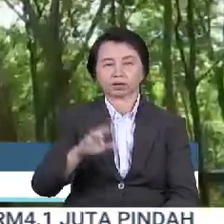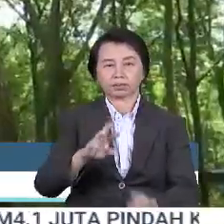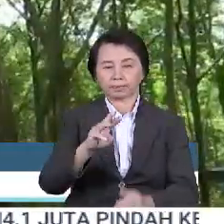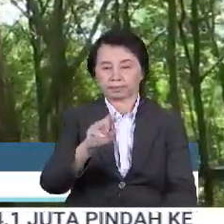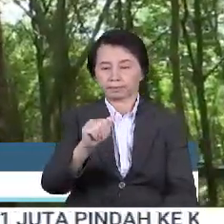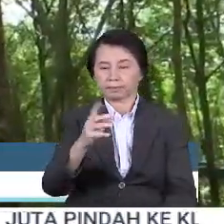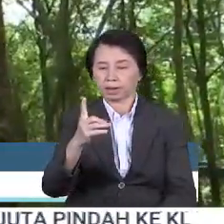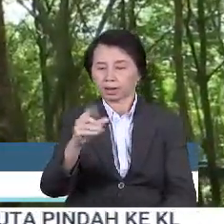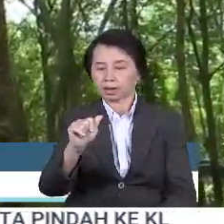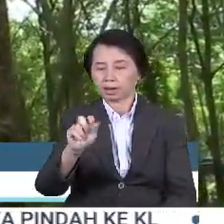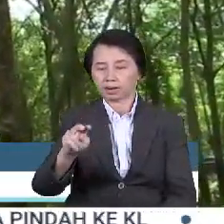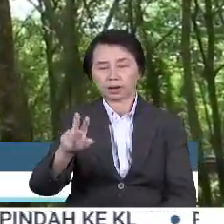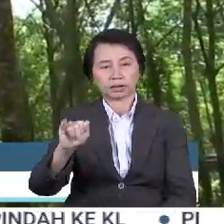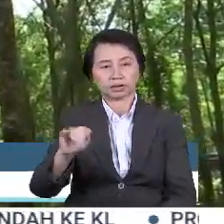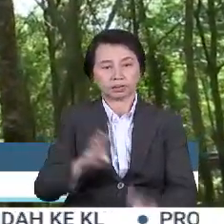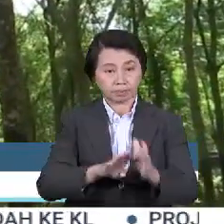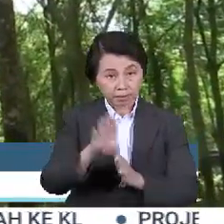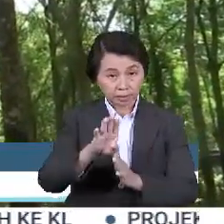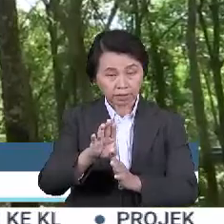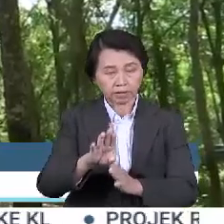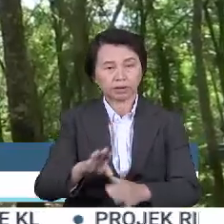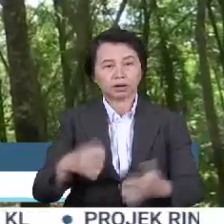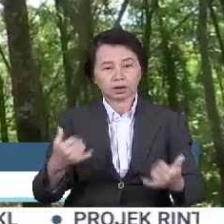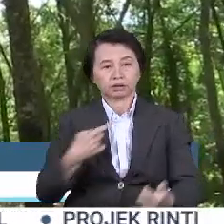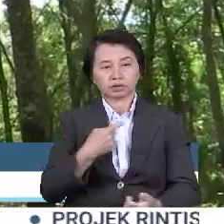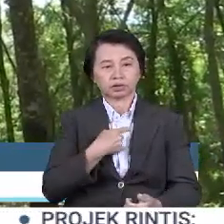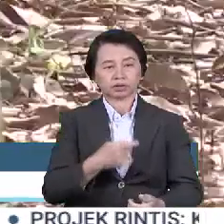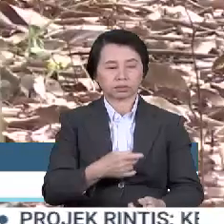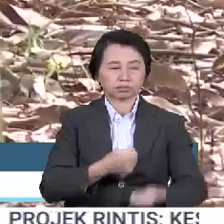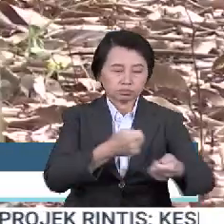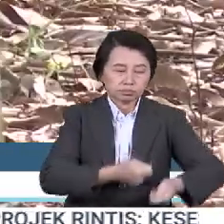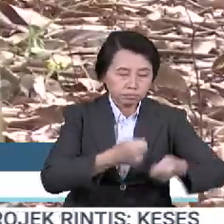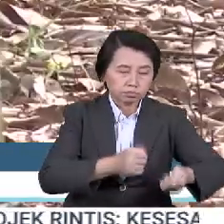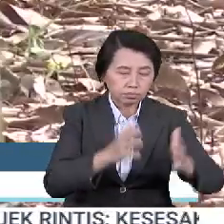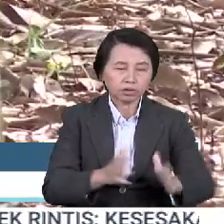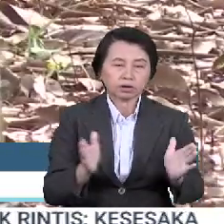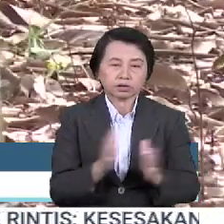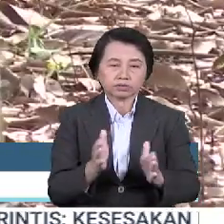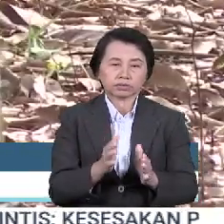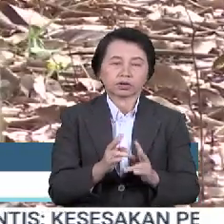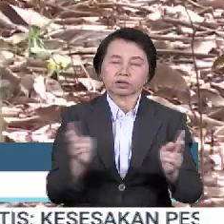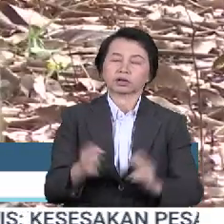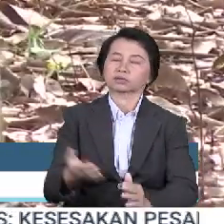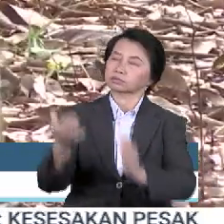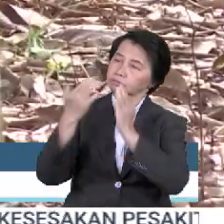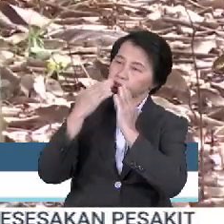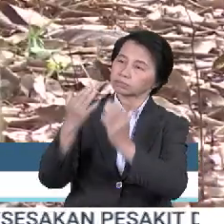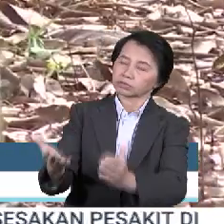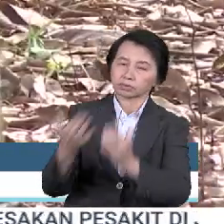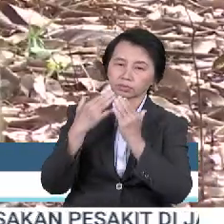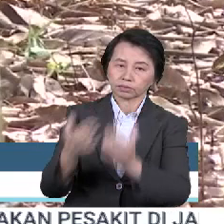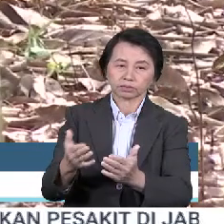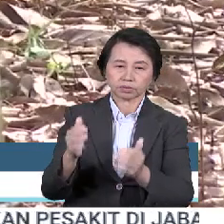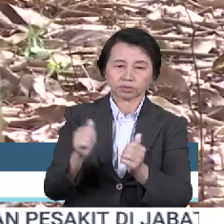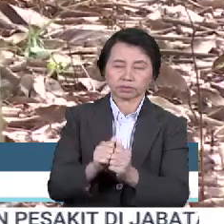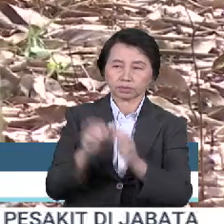Jadi kami gulungan bersyukurlah dengan kepretenan